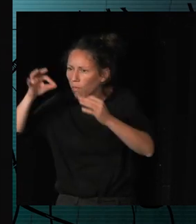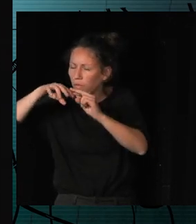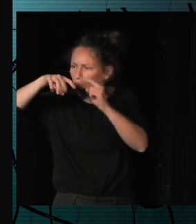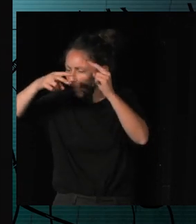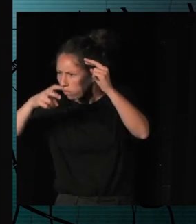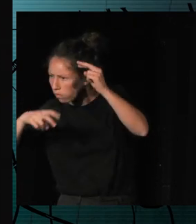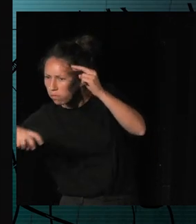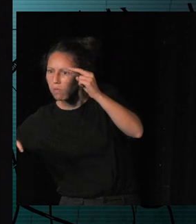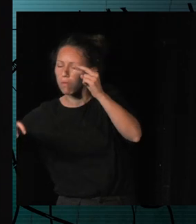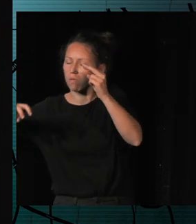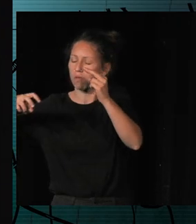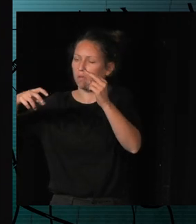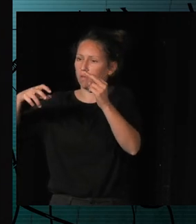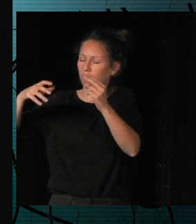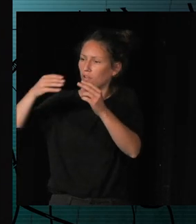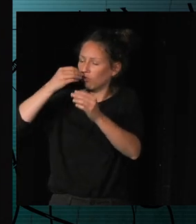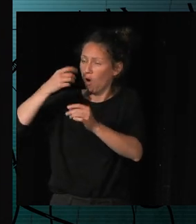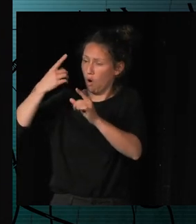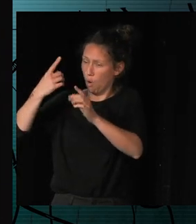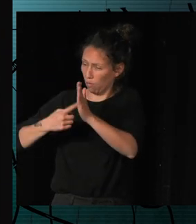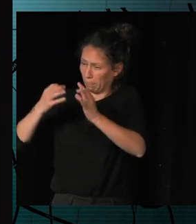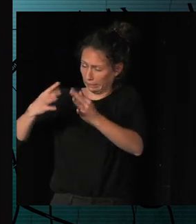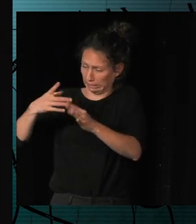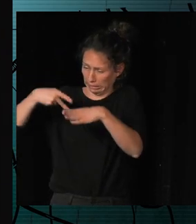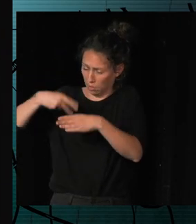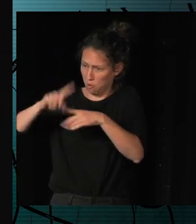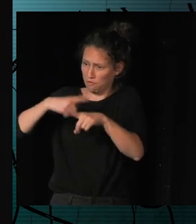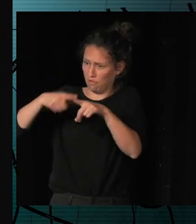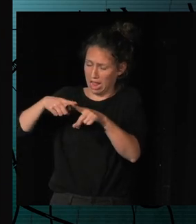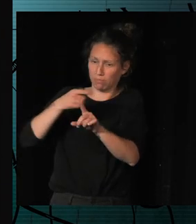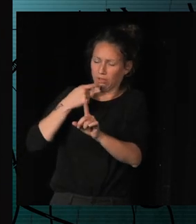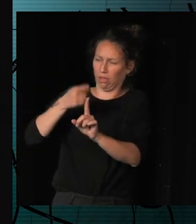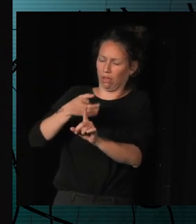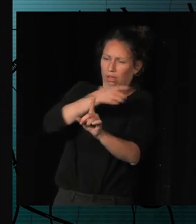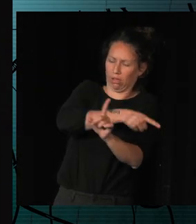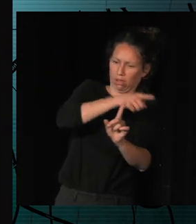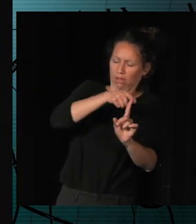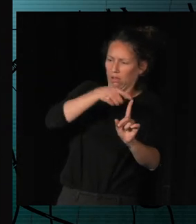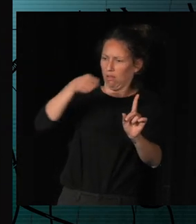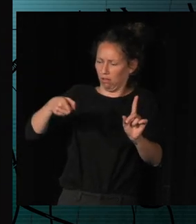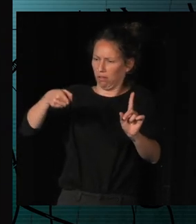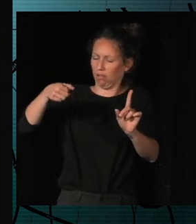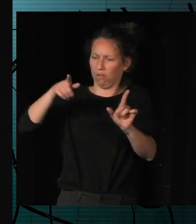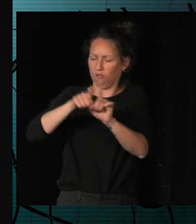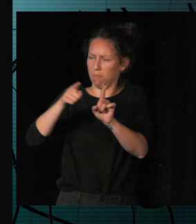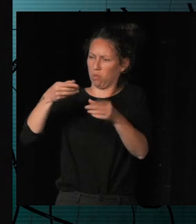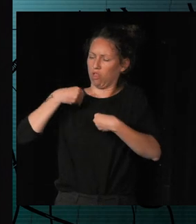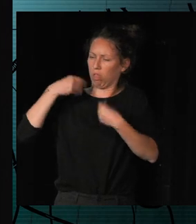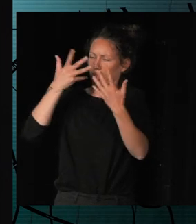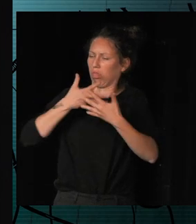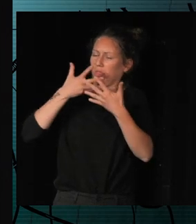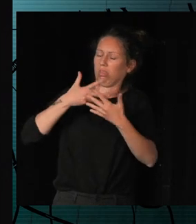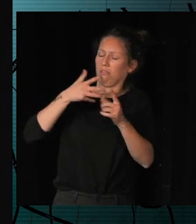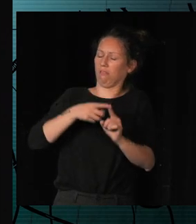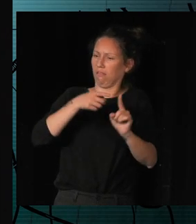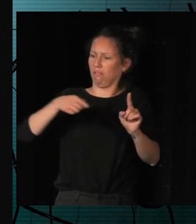mythologie autour d'une secte qu'on voit vaguement donc on se dit alors avant même qu'il se passe ça elle était déjà en place dans ce village en fait il y a plein de trucs